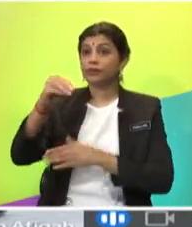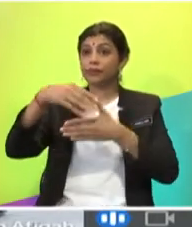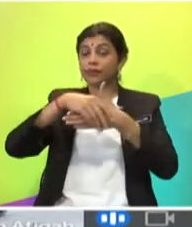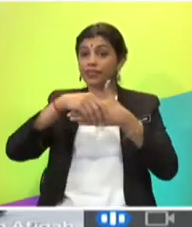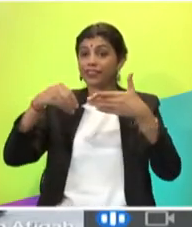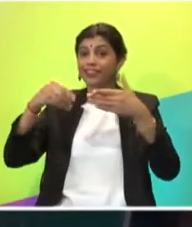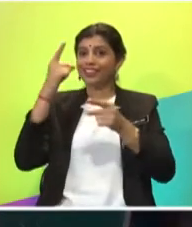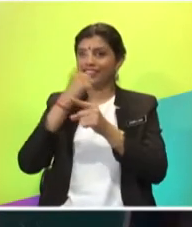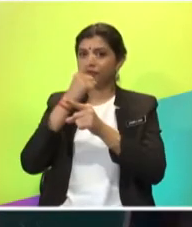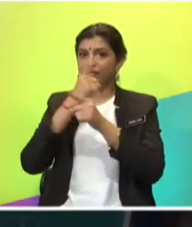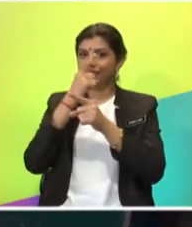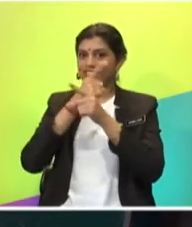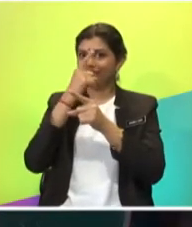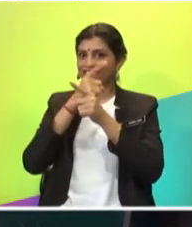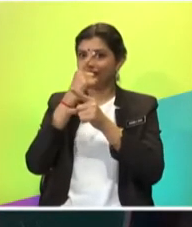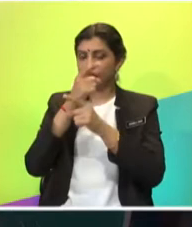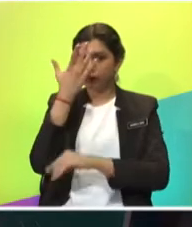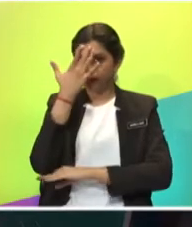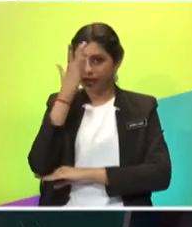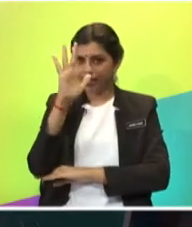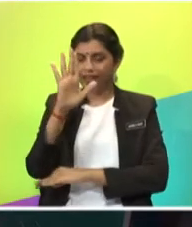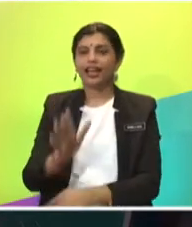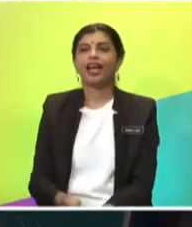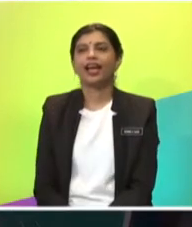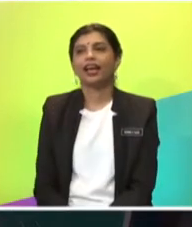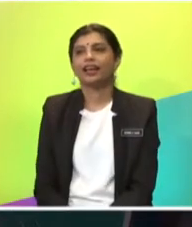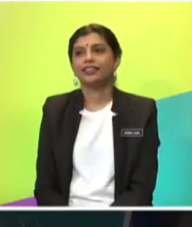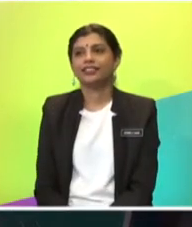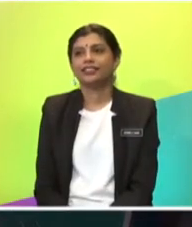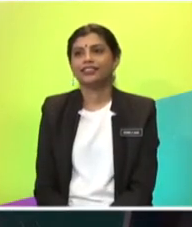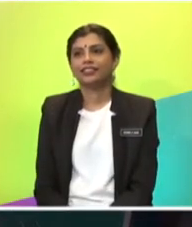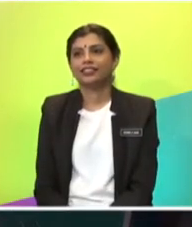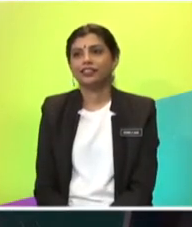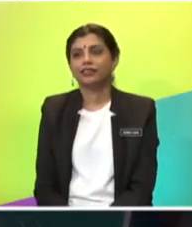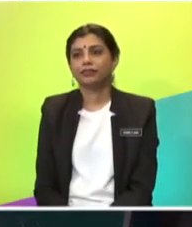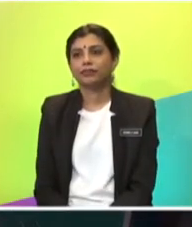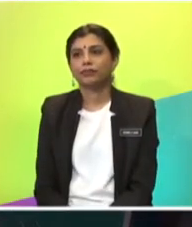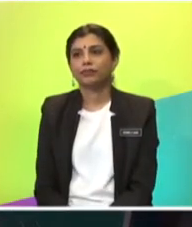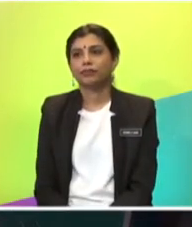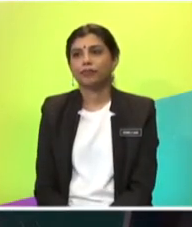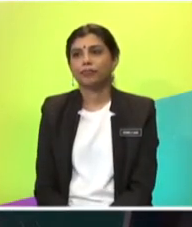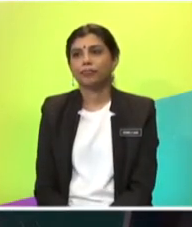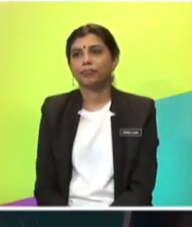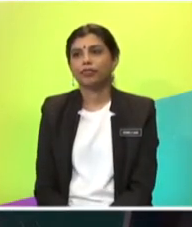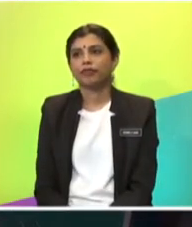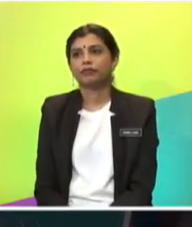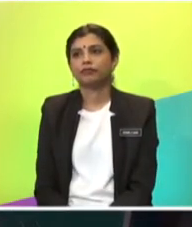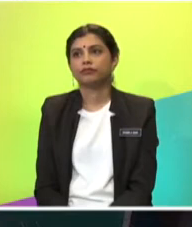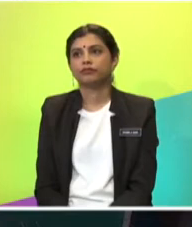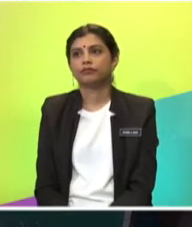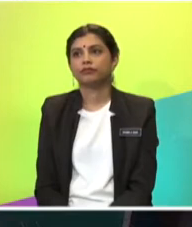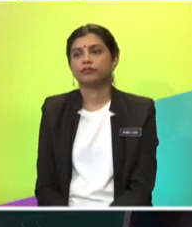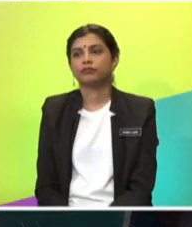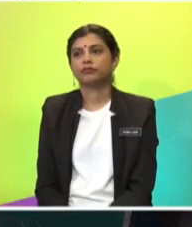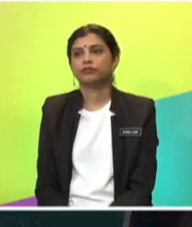20 ringgit. Yeah. 20 ringgit. Yeah, betul. Tanya-tanya. Wah, senanglah saya, cikgu. Saya pun dah rasa